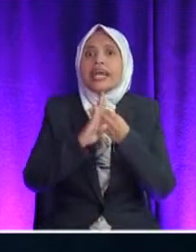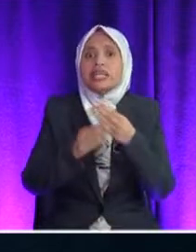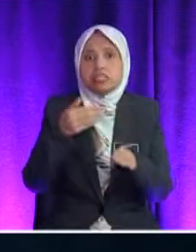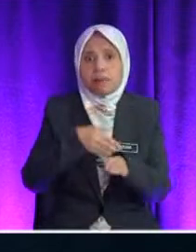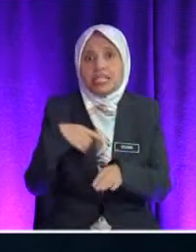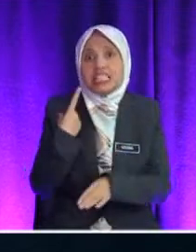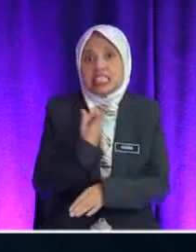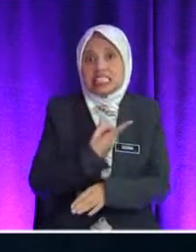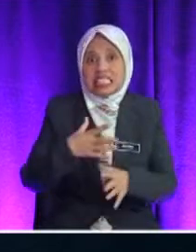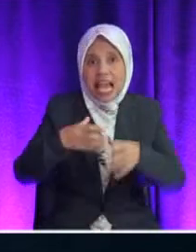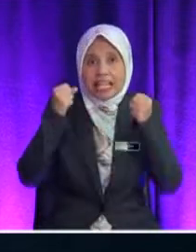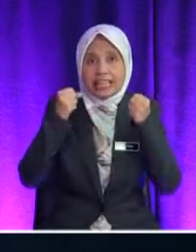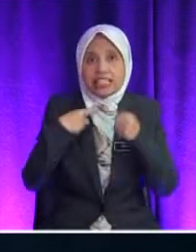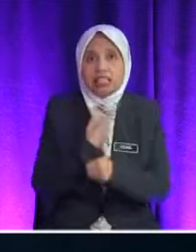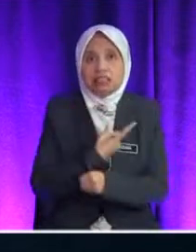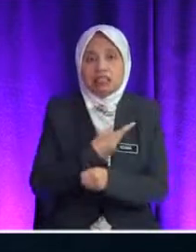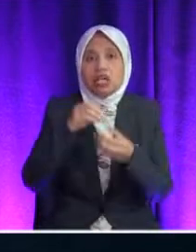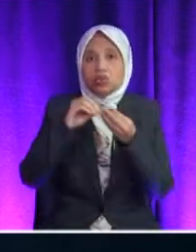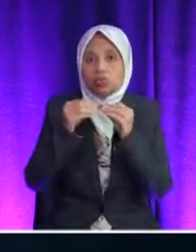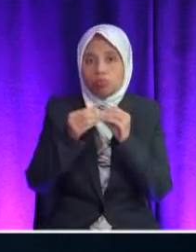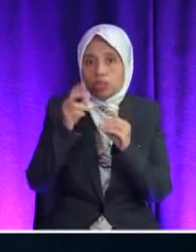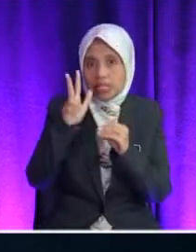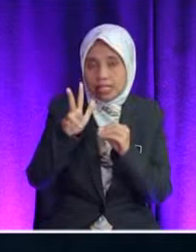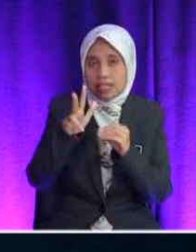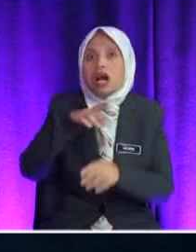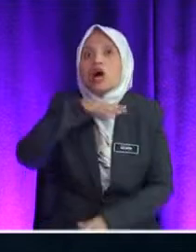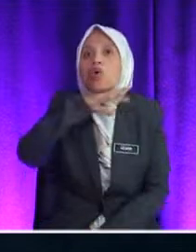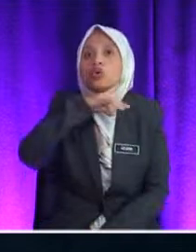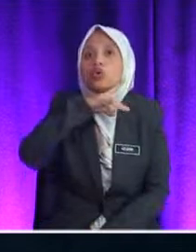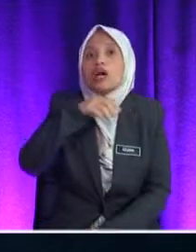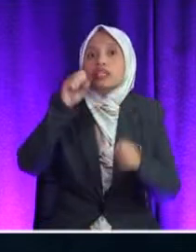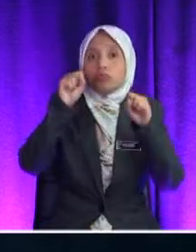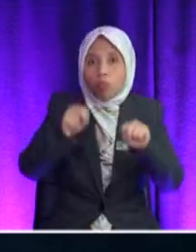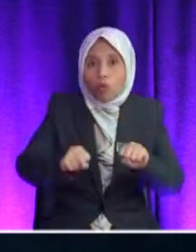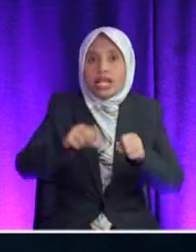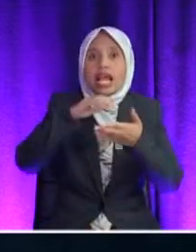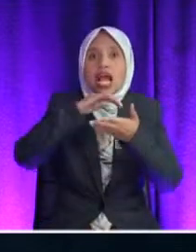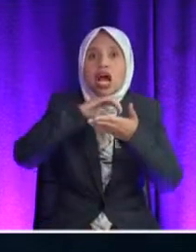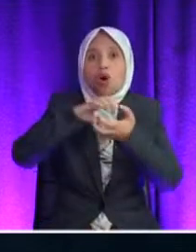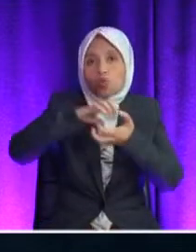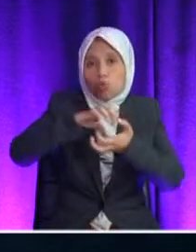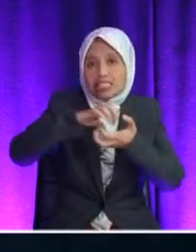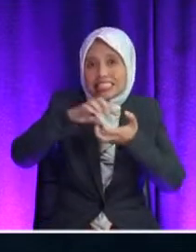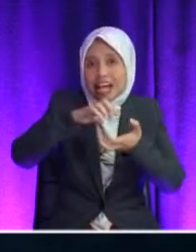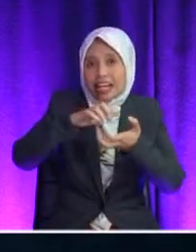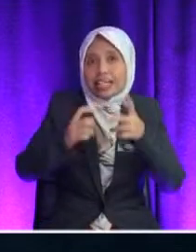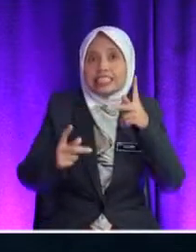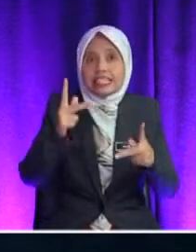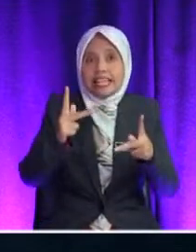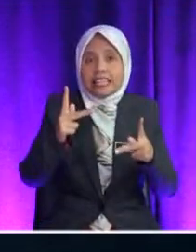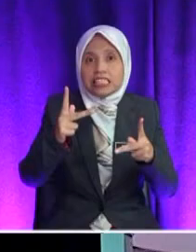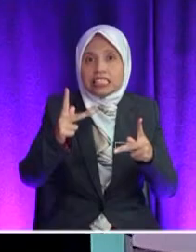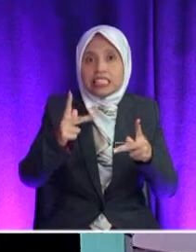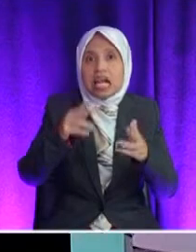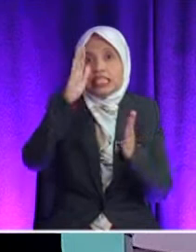ya. Dan yang ketiga, kotoran juga boleh merosakkan badan kenderaan, terutama catlah